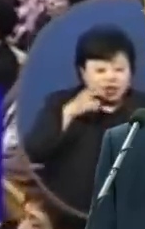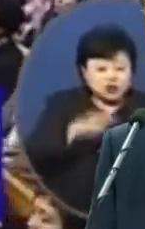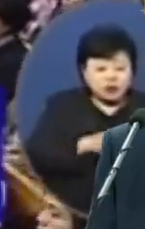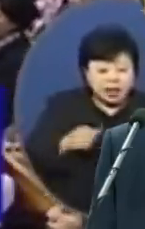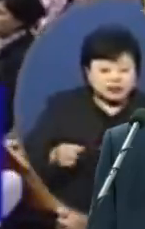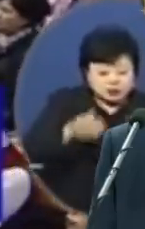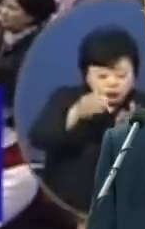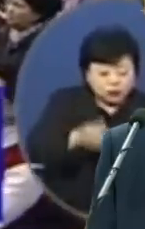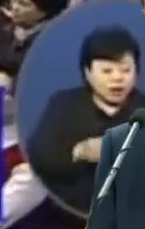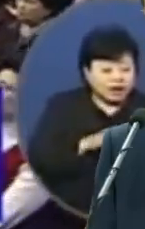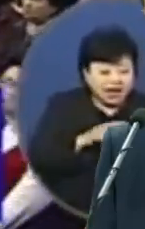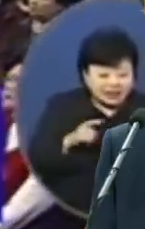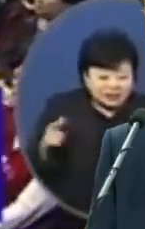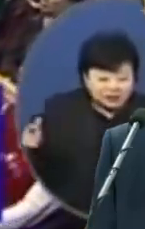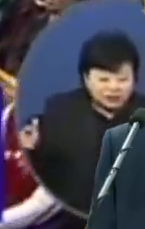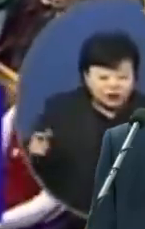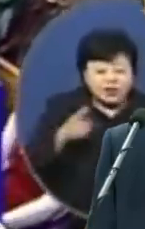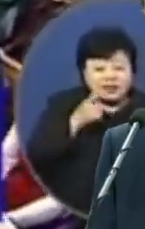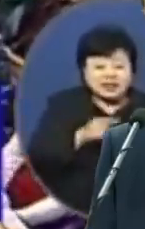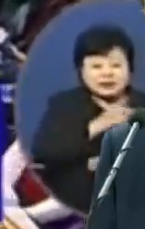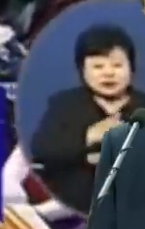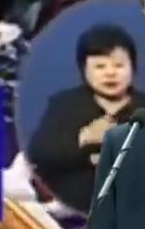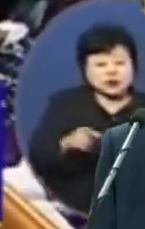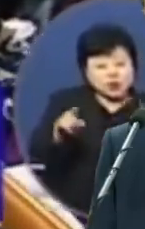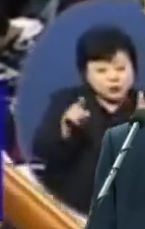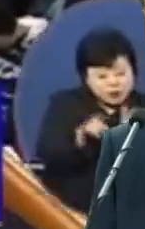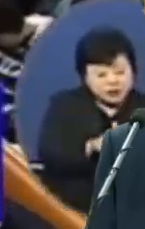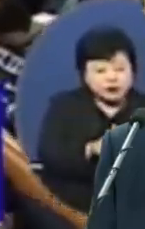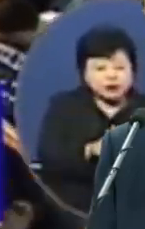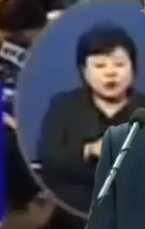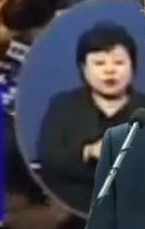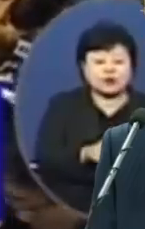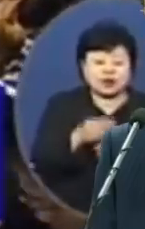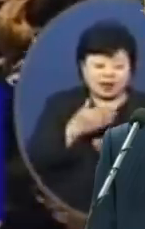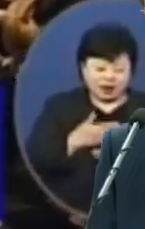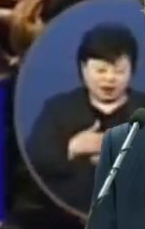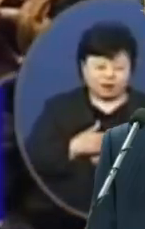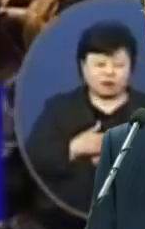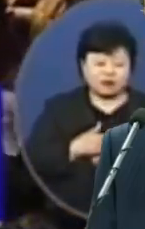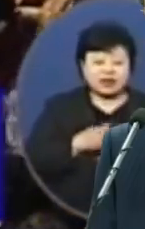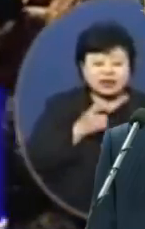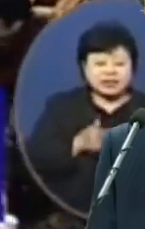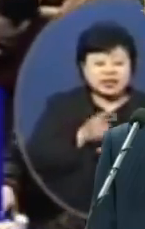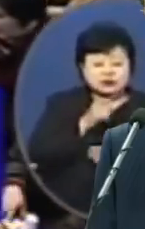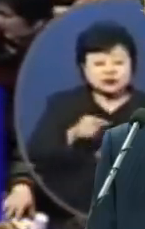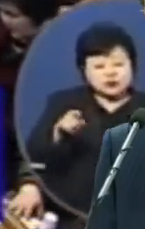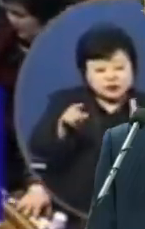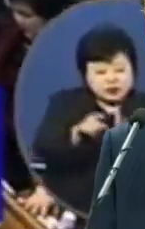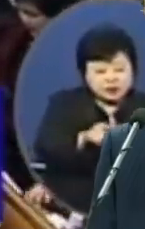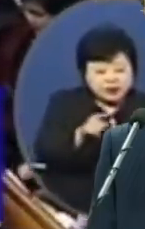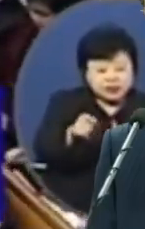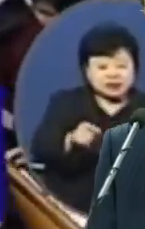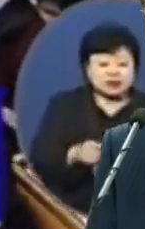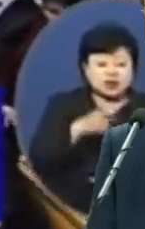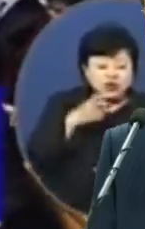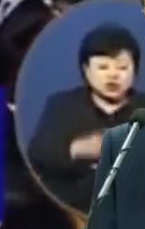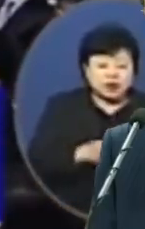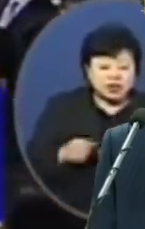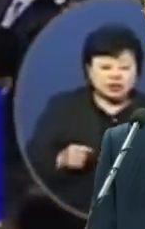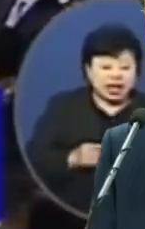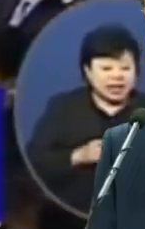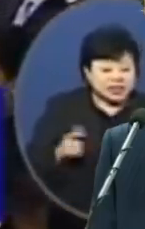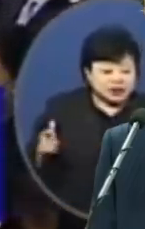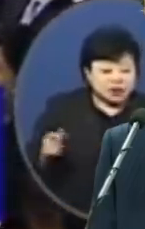행위로 말미암은 것이 아니요 오직 예수 그리스도를 믿음으로 말미암은 줄 알므로 우리도 그리스도 예수를 믿나니 이는 우리가 율법의 행위로서가